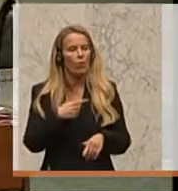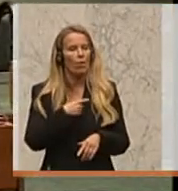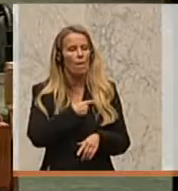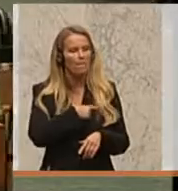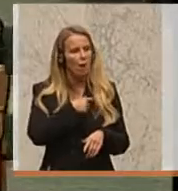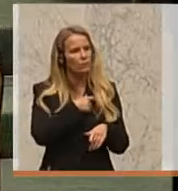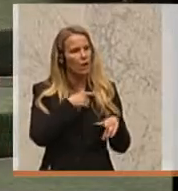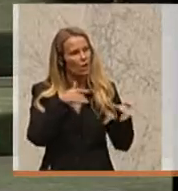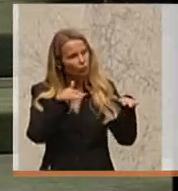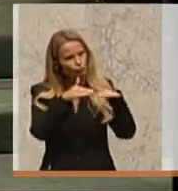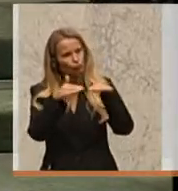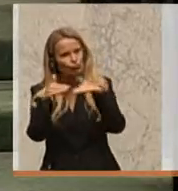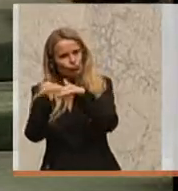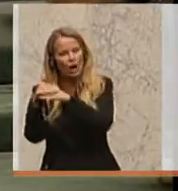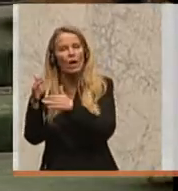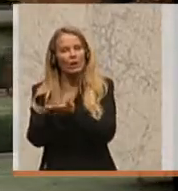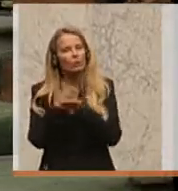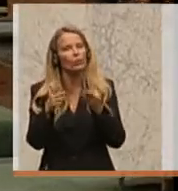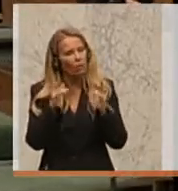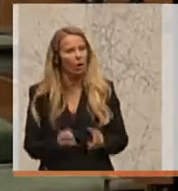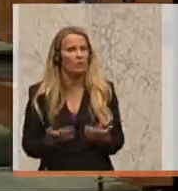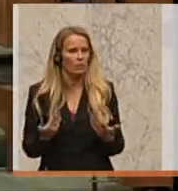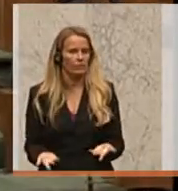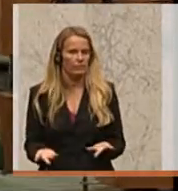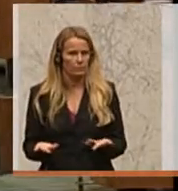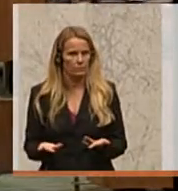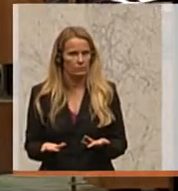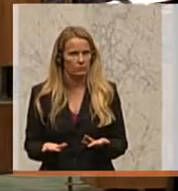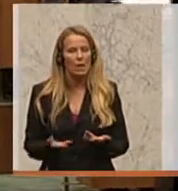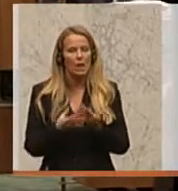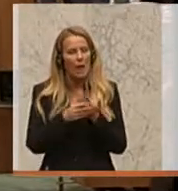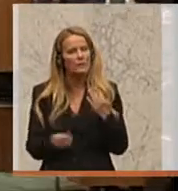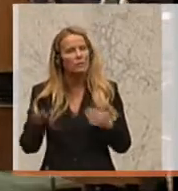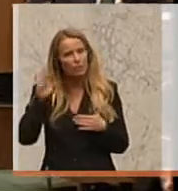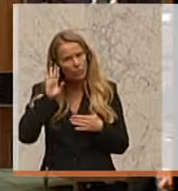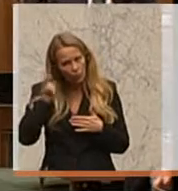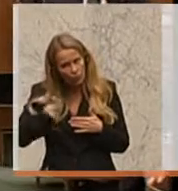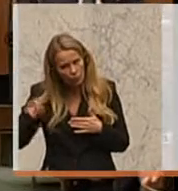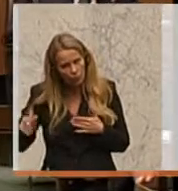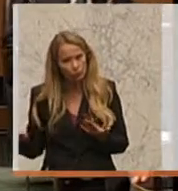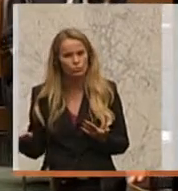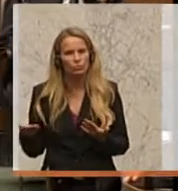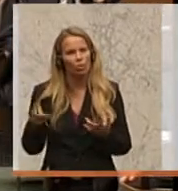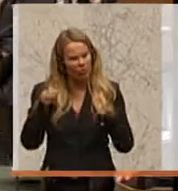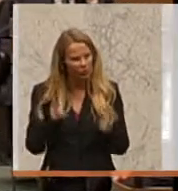parteiübergreifende Entscheidungen geben kann, dass man Experten hört, also wirklich